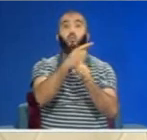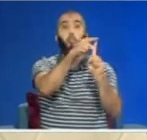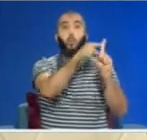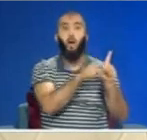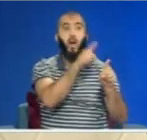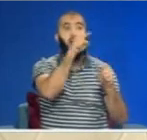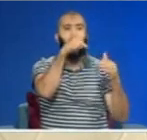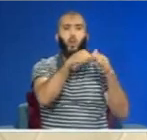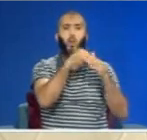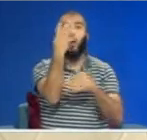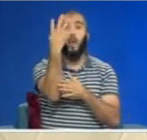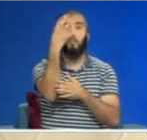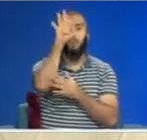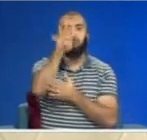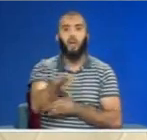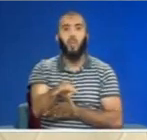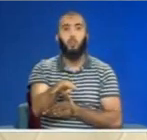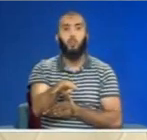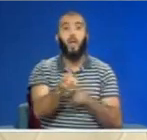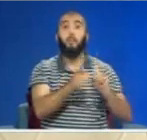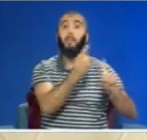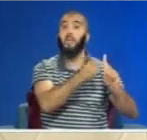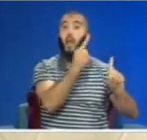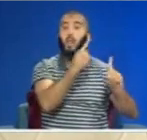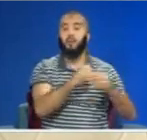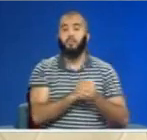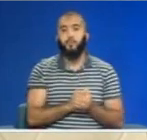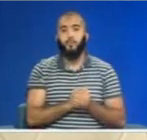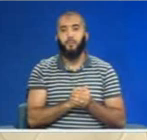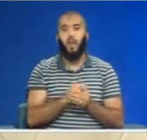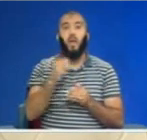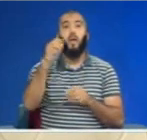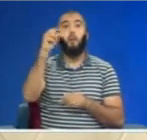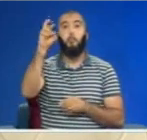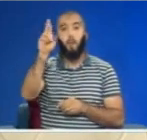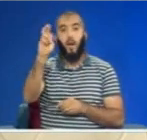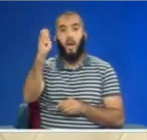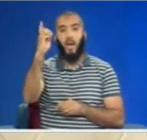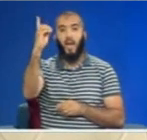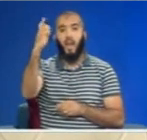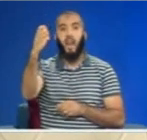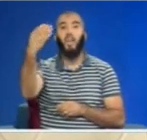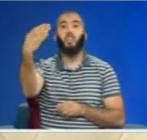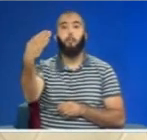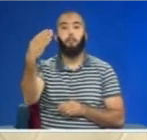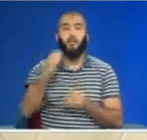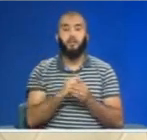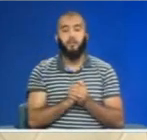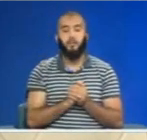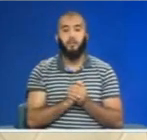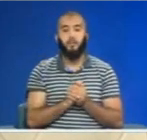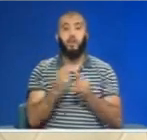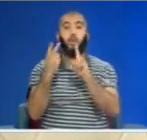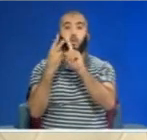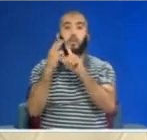والأرض. هذه الأشهر الحرم هي رجب منفردا، ثم